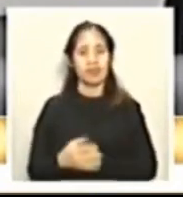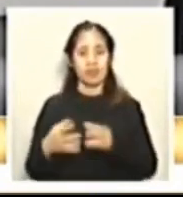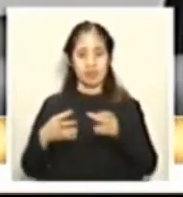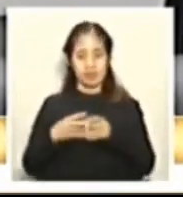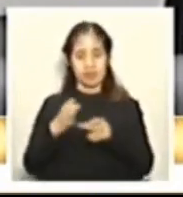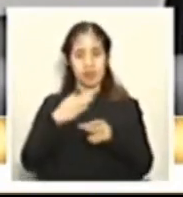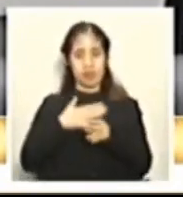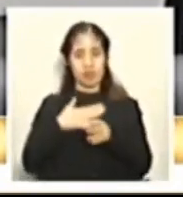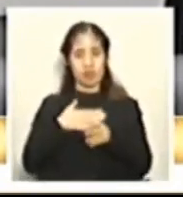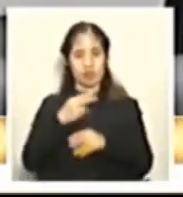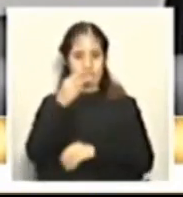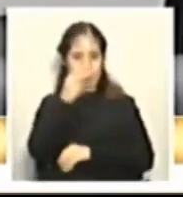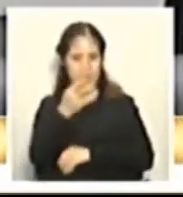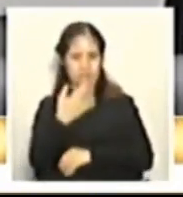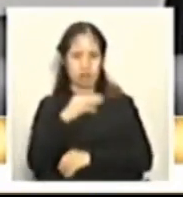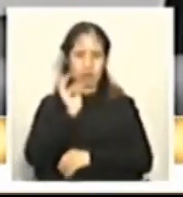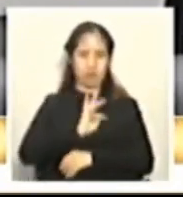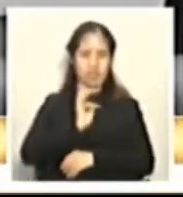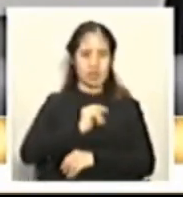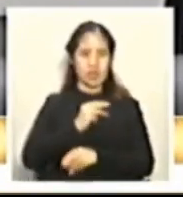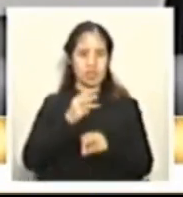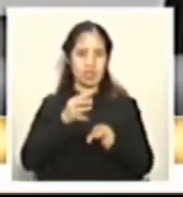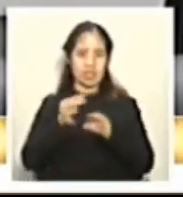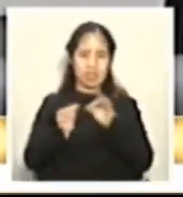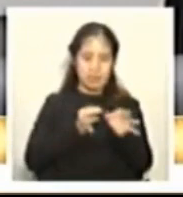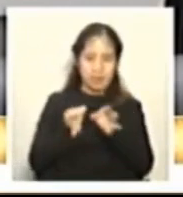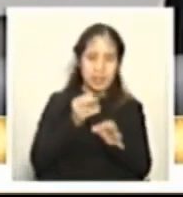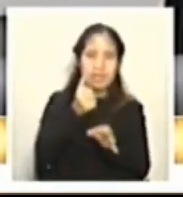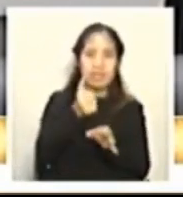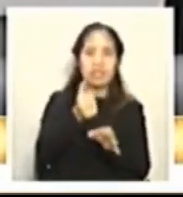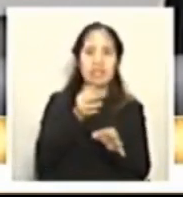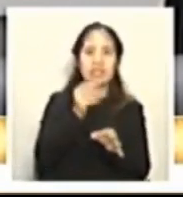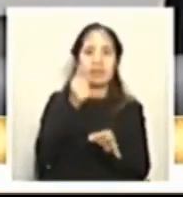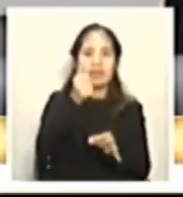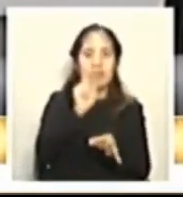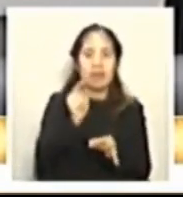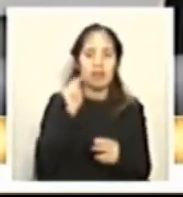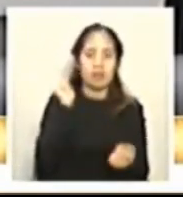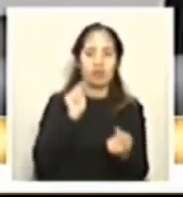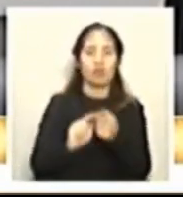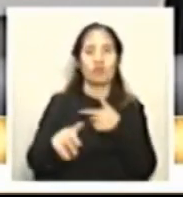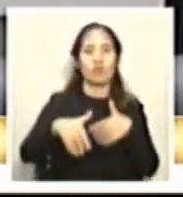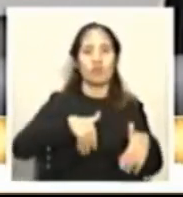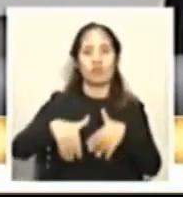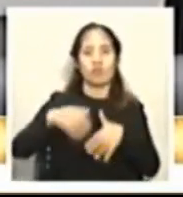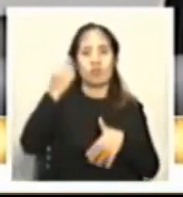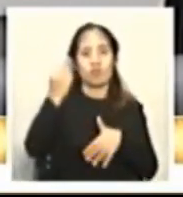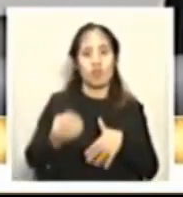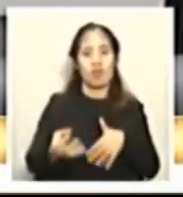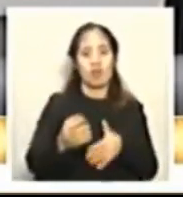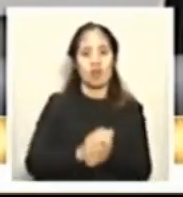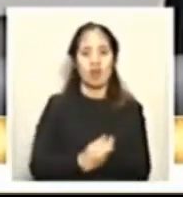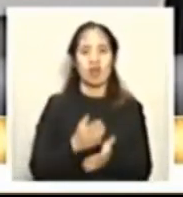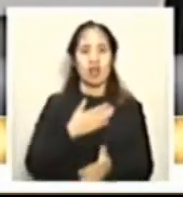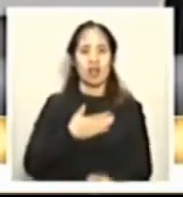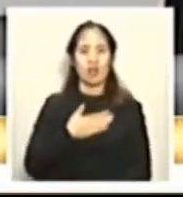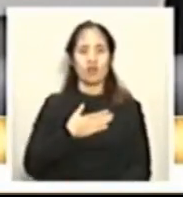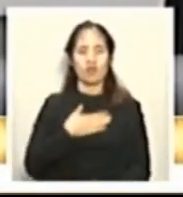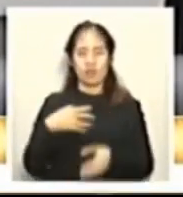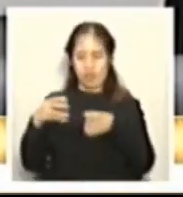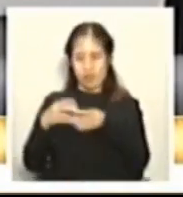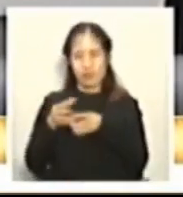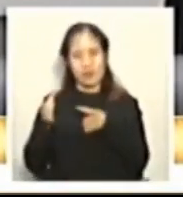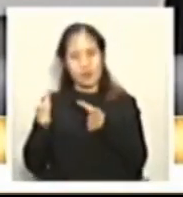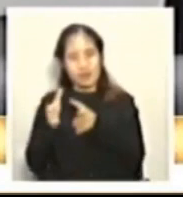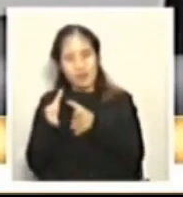เองเห็นว่าการอภิปรายน่าจะเป็นประโยชน์ต่อพี่น้องประชาชนมากกว่าเราเสียงน้อยกว่าข